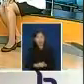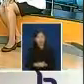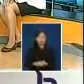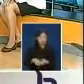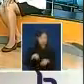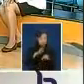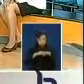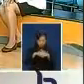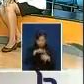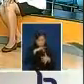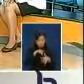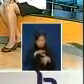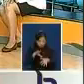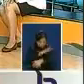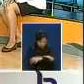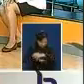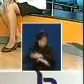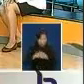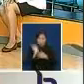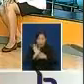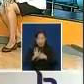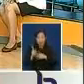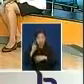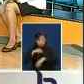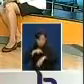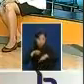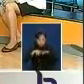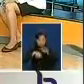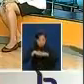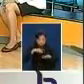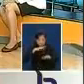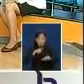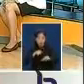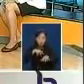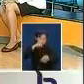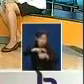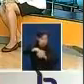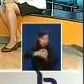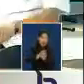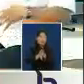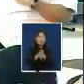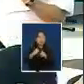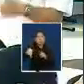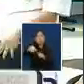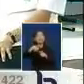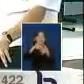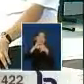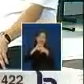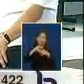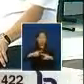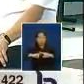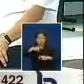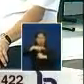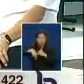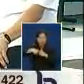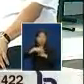ไปเปื้อนพอเปื้อนมาเสร็จก็ถอดถึงก็ต้องซักอะไรให้สะอาด ก็คือท้ายสุดนี่คือกลับมาเรื่องของสุขนิสัยในการ